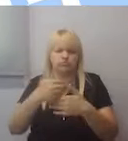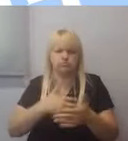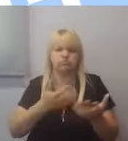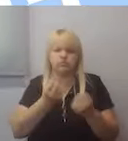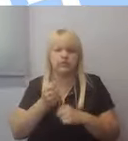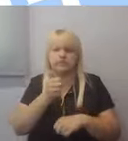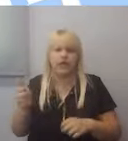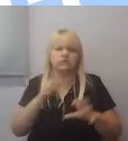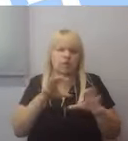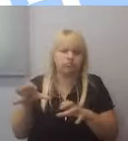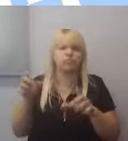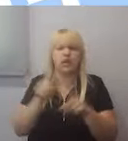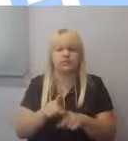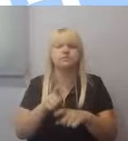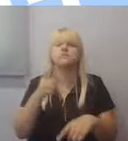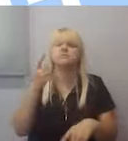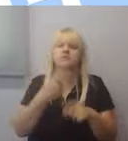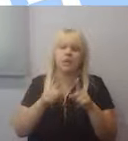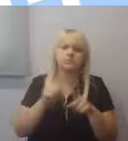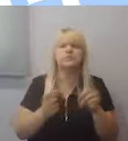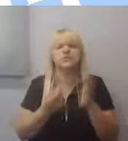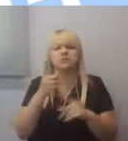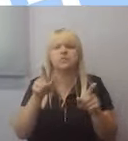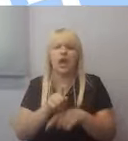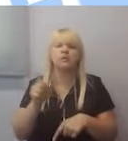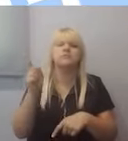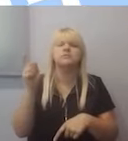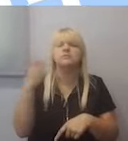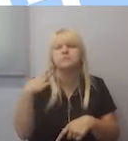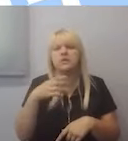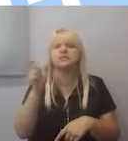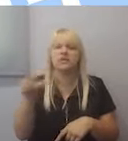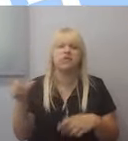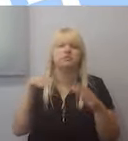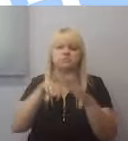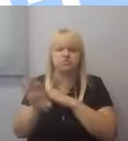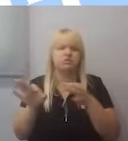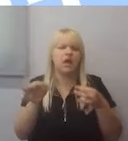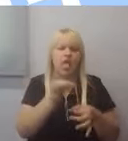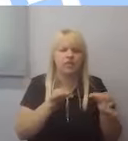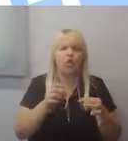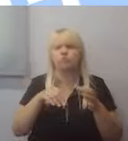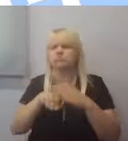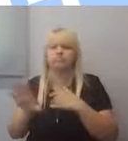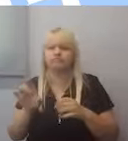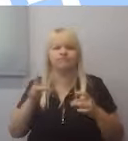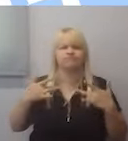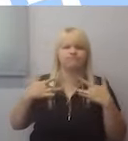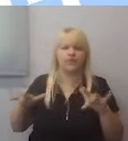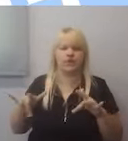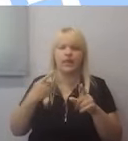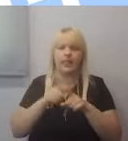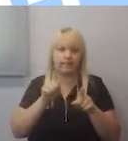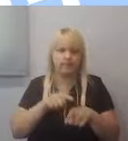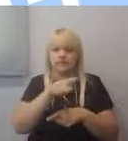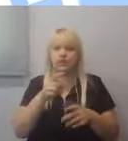īstenībā tas ir iemesls kāpēc daudzi cilvēki ukrainā atsakās evakuēties no kaut kādiem reģioniem ku jau pietavojas par par tā tā tā frontes līnija tieši tā ka viņiem nav kur